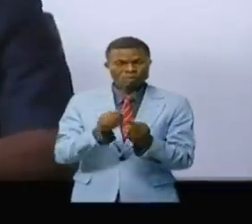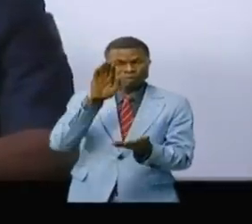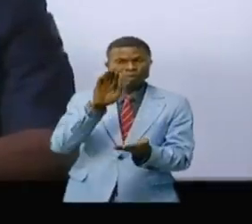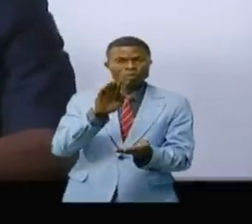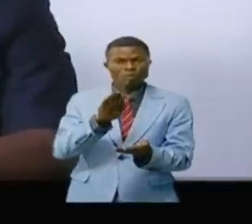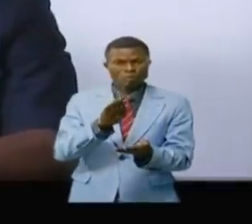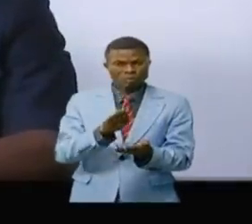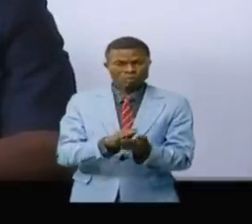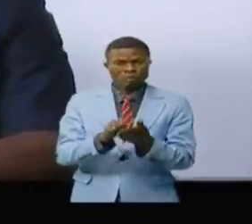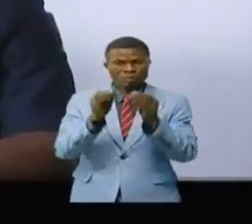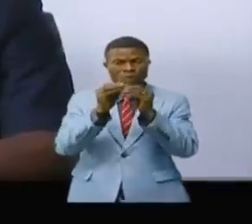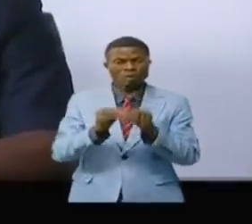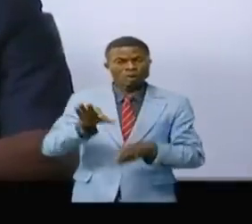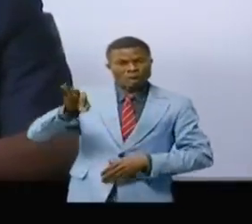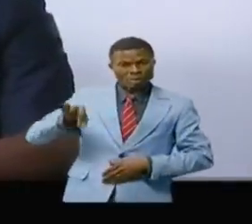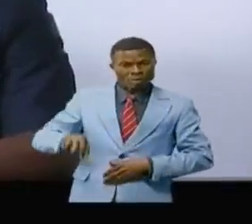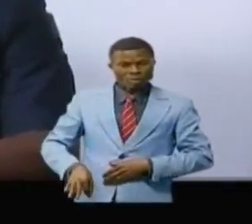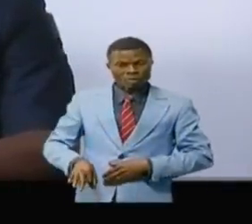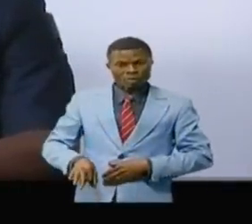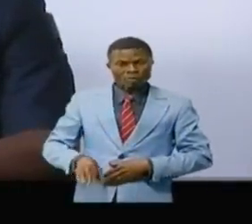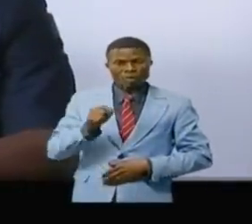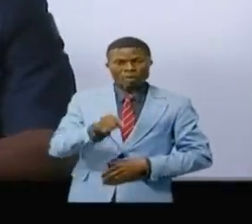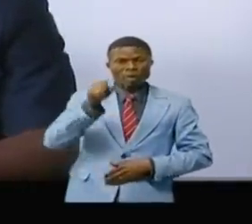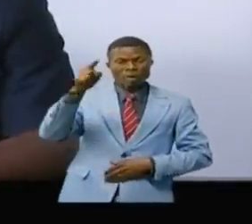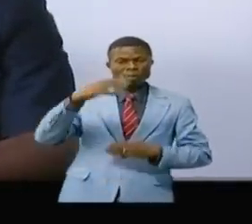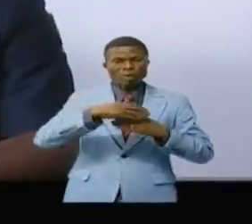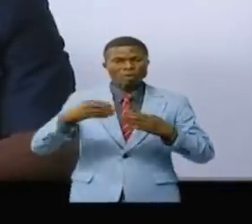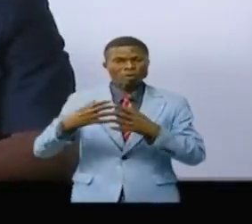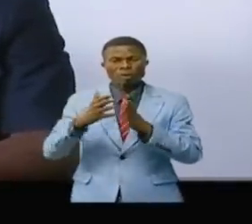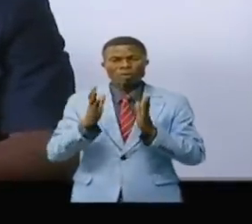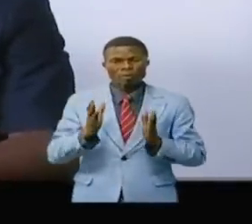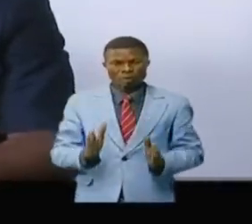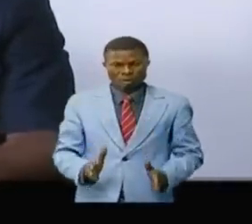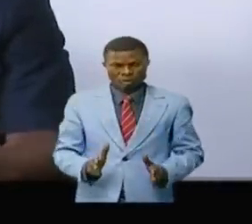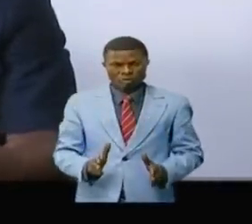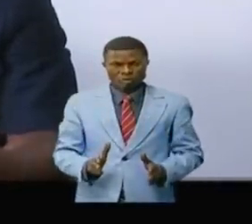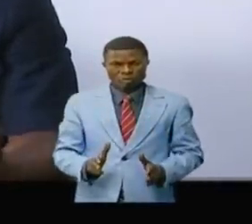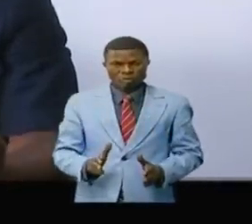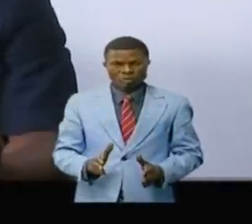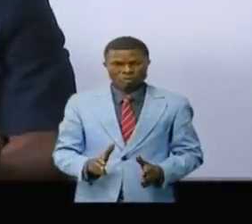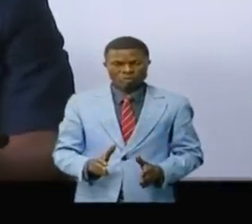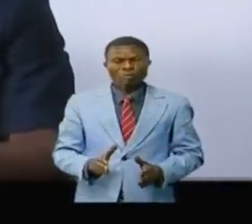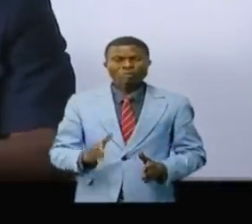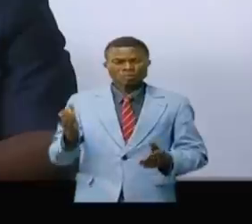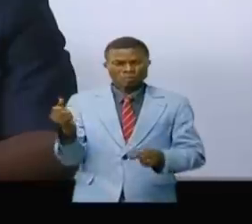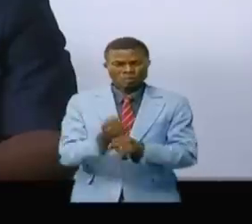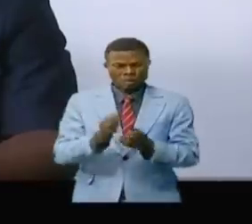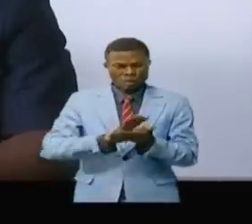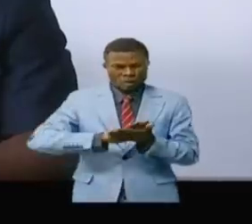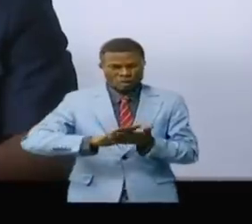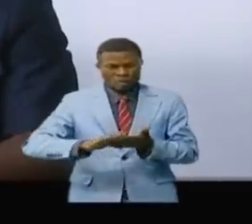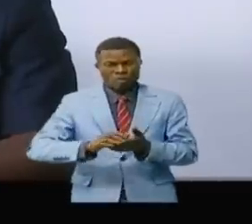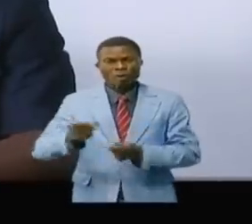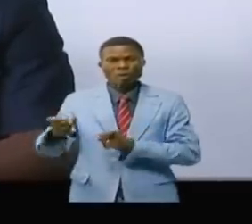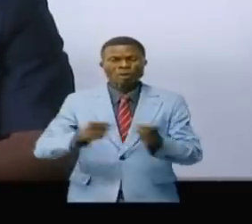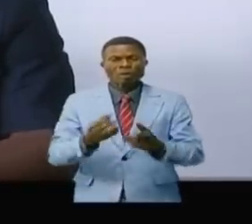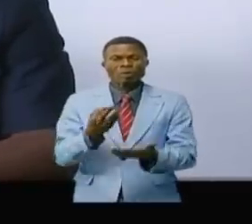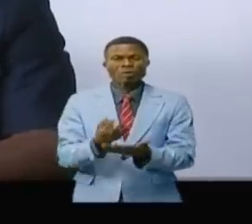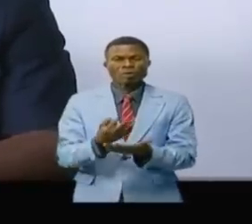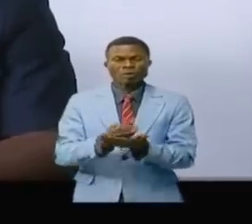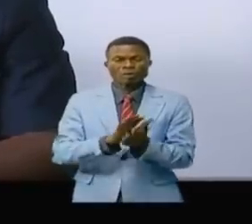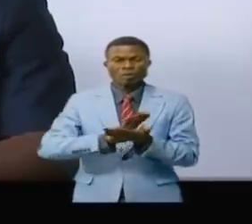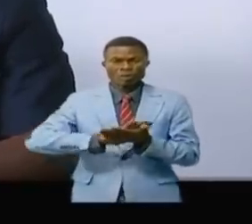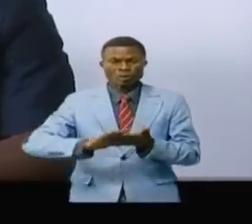réduire le taux d'intérêt à 1 million de dollars américains. En assainissant la gestion des finances